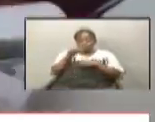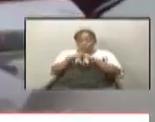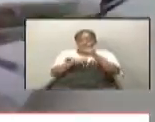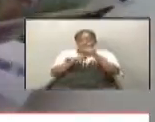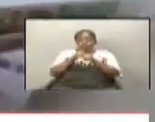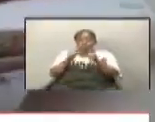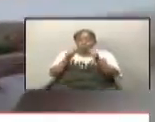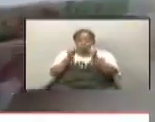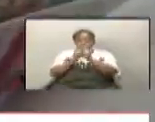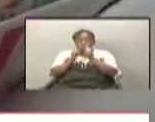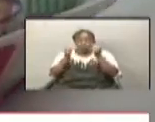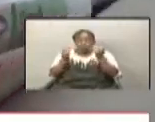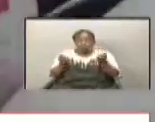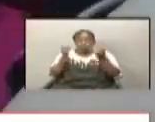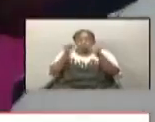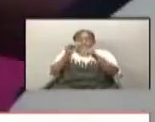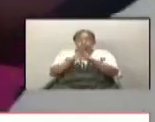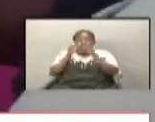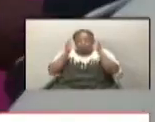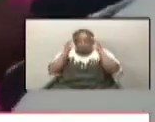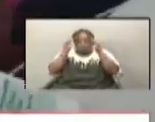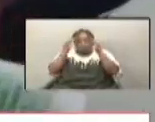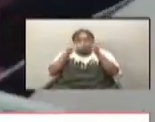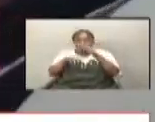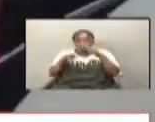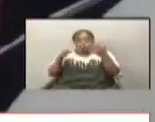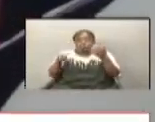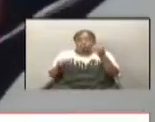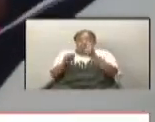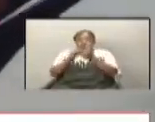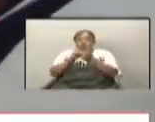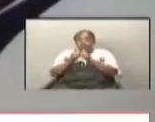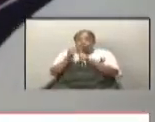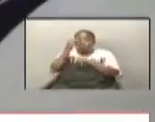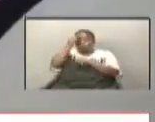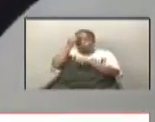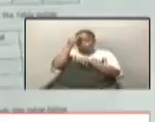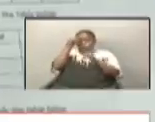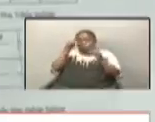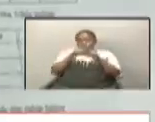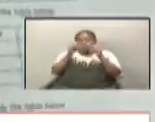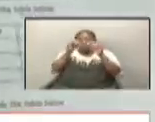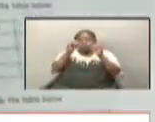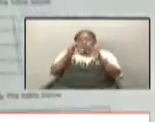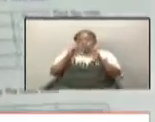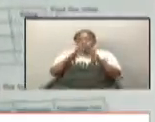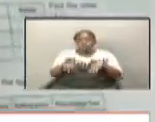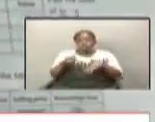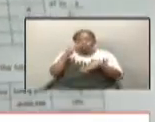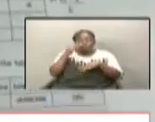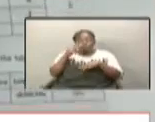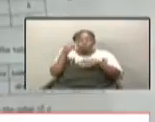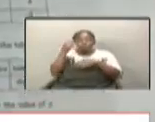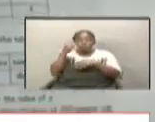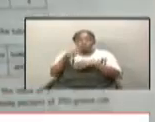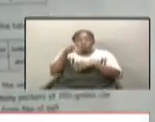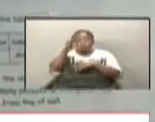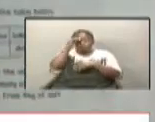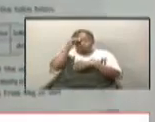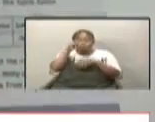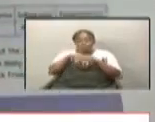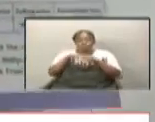essira wakusinga kuliteeka ku masomo ago agasinga okusumbuwa abayizi n'abasomesa okulaba ng'omutindo gw'ebyenjigiriza mu